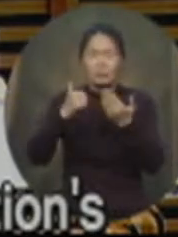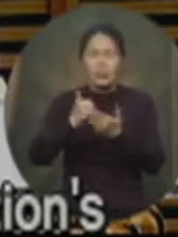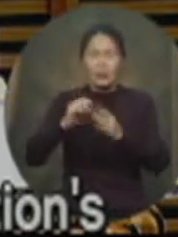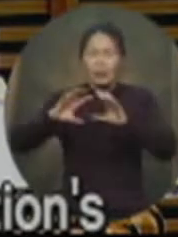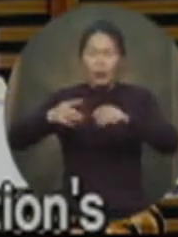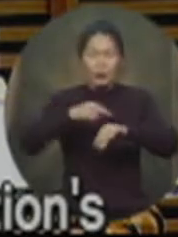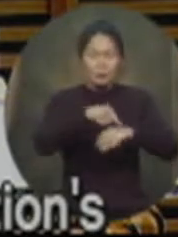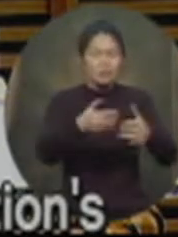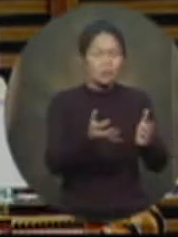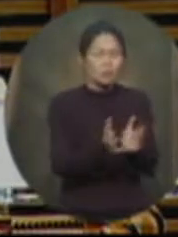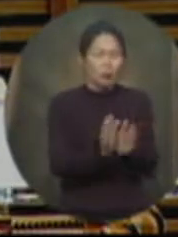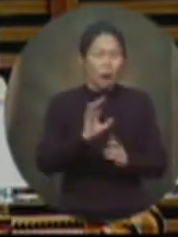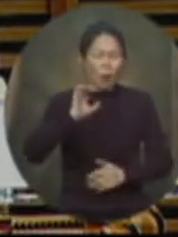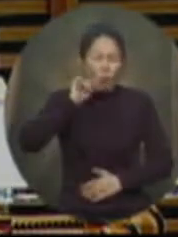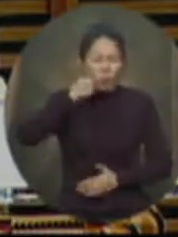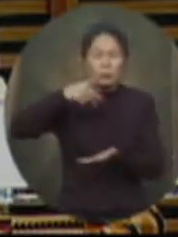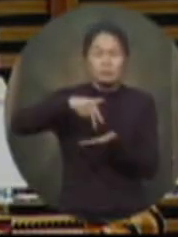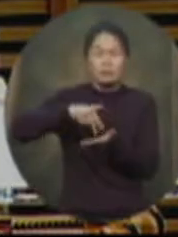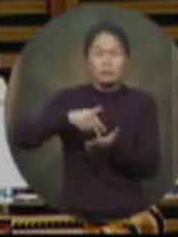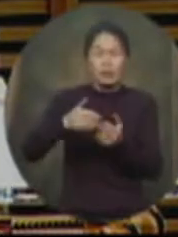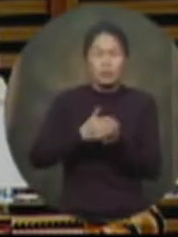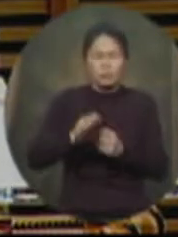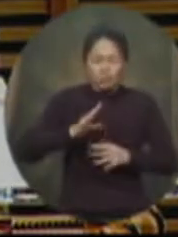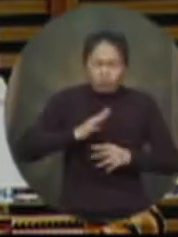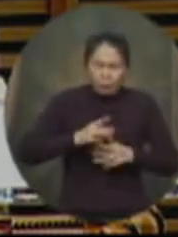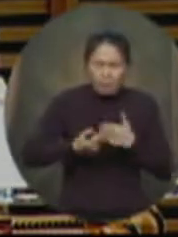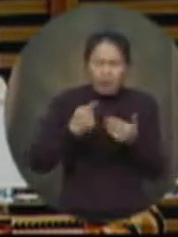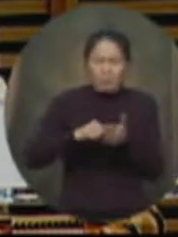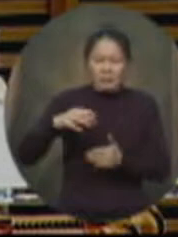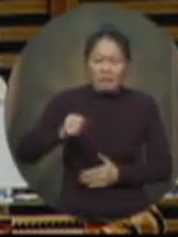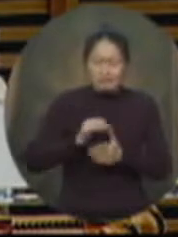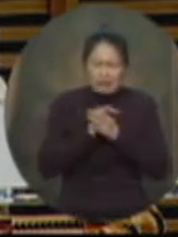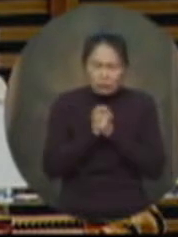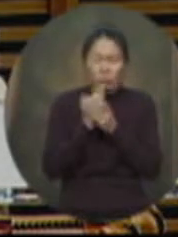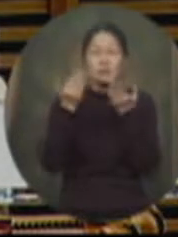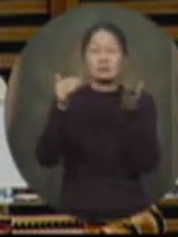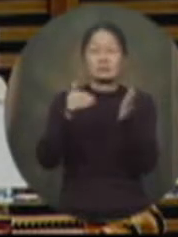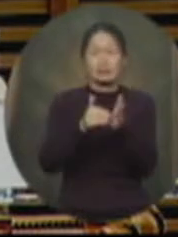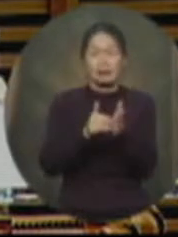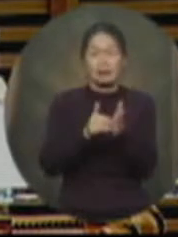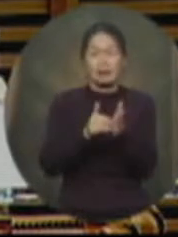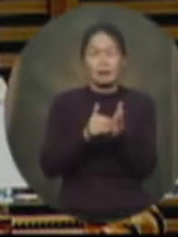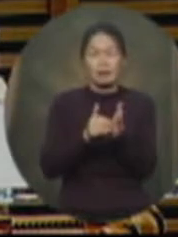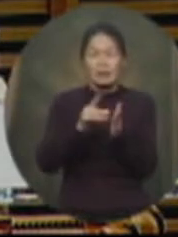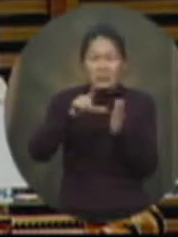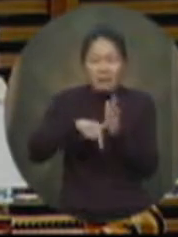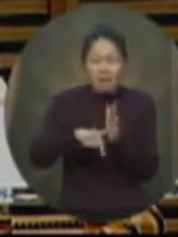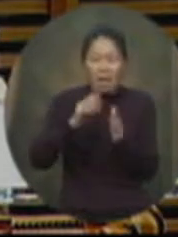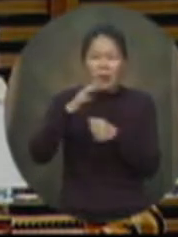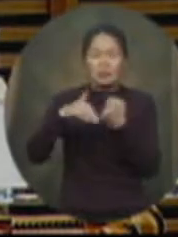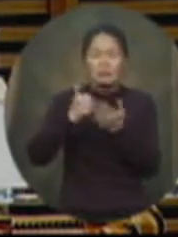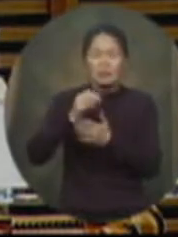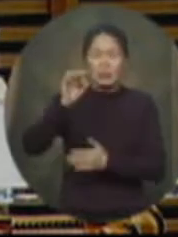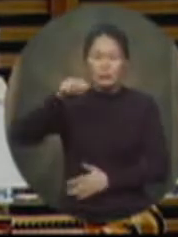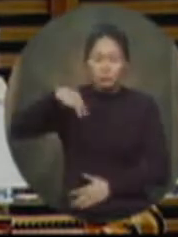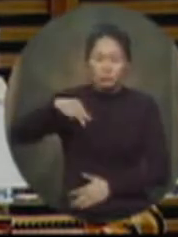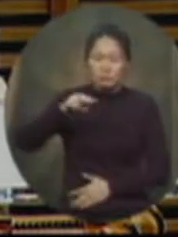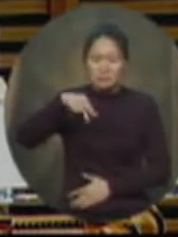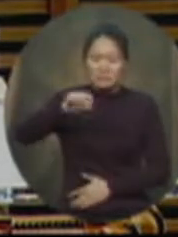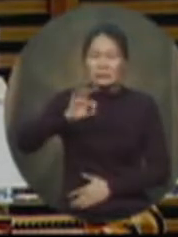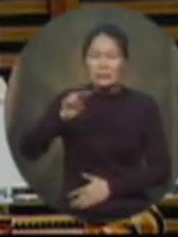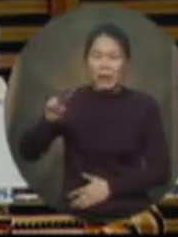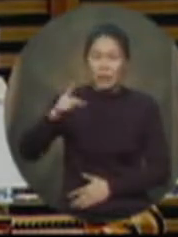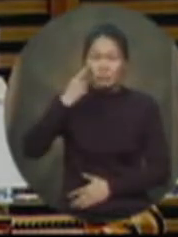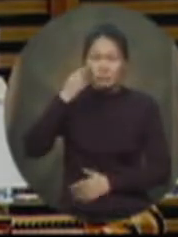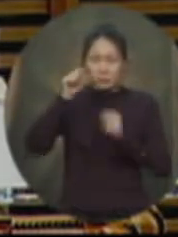어려운 형편 때문에 두려운 마음을 가지고 기도했어요 그 때 하나님께서 우씨 아에 눈을 열어서